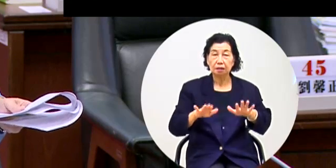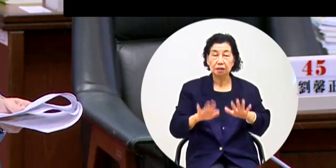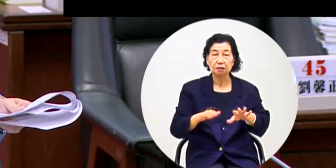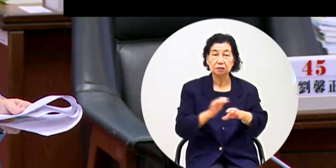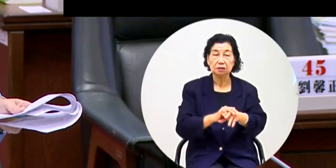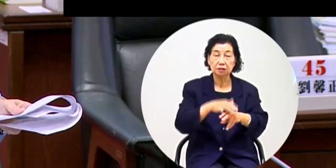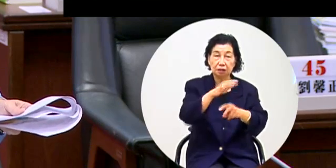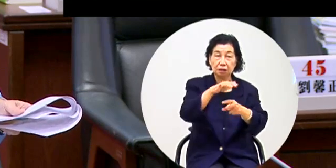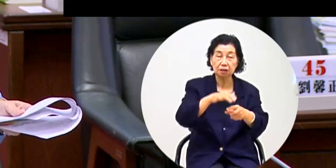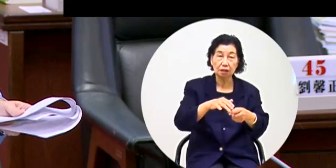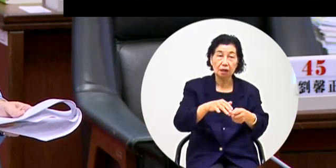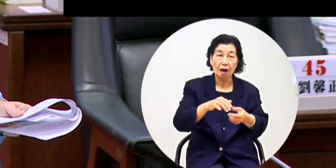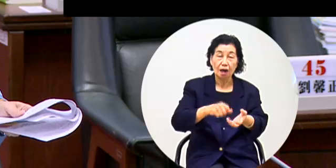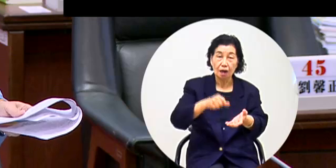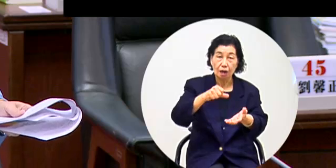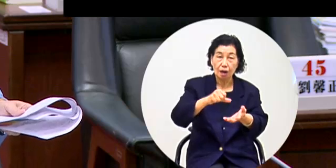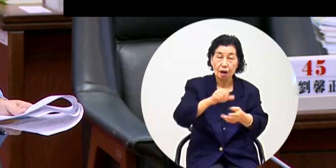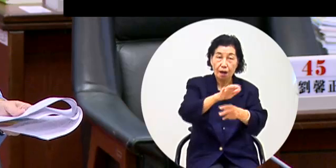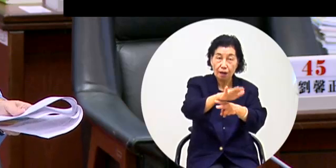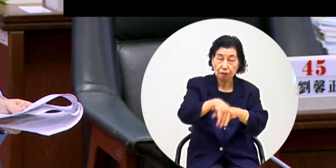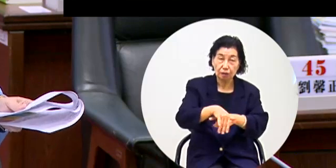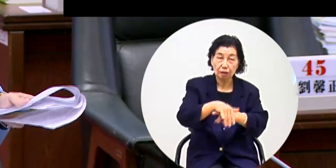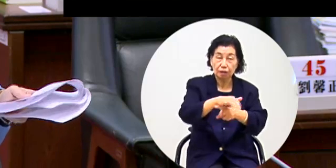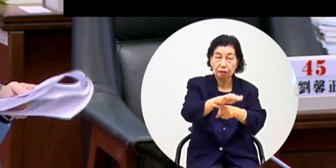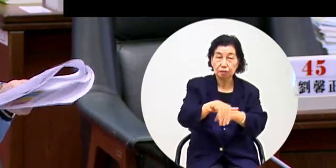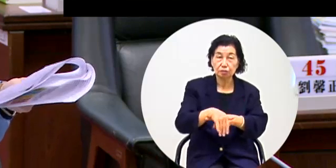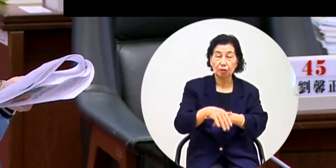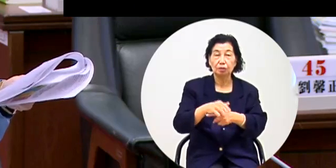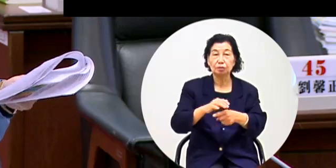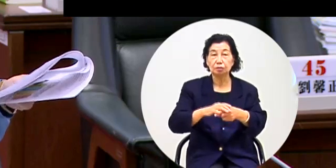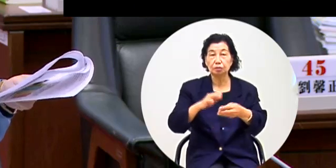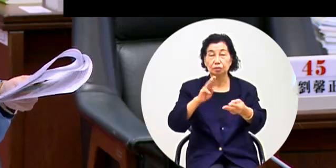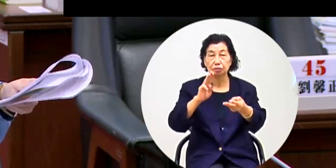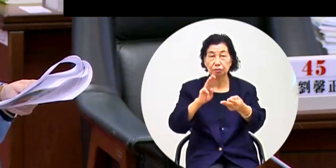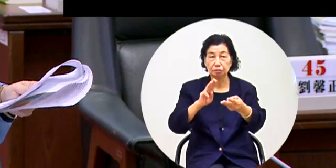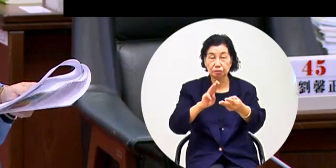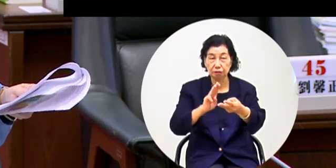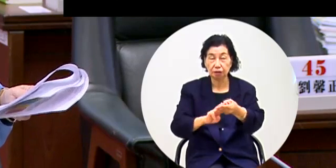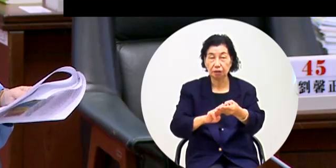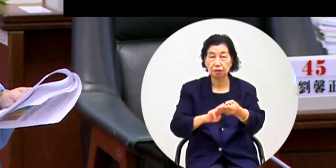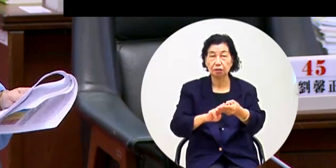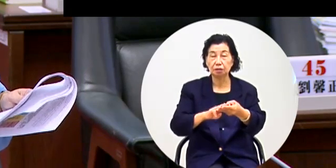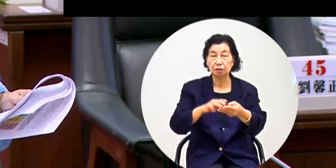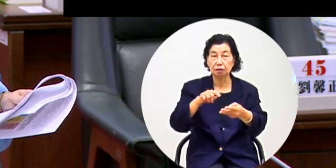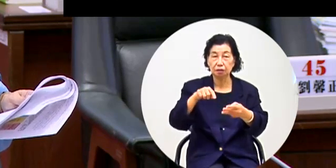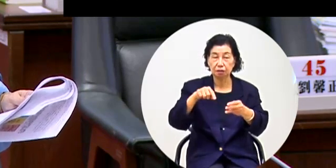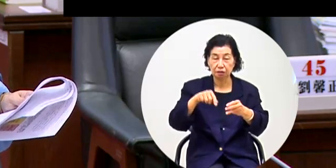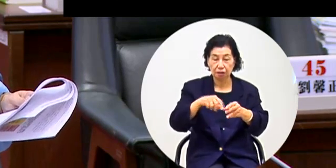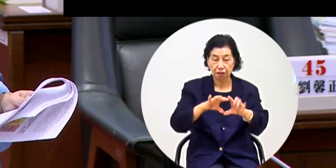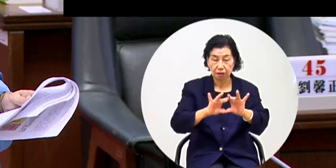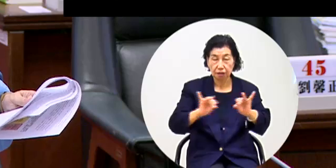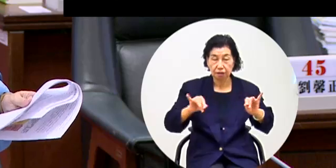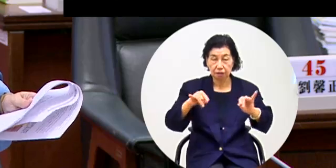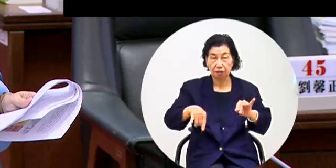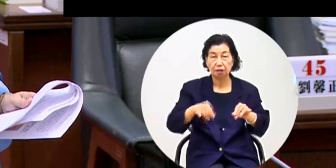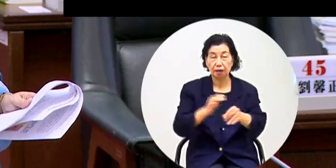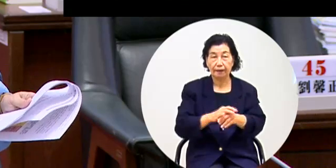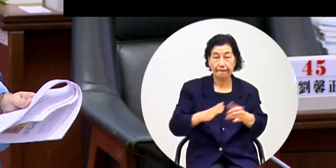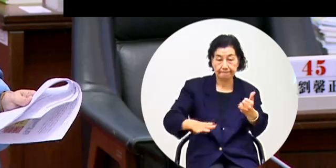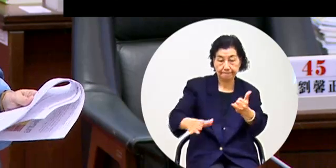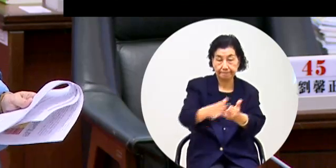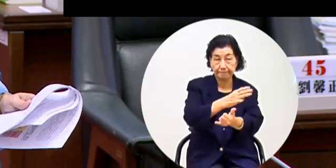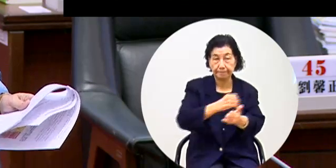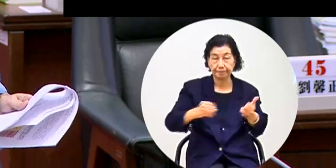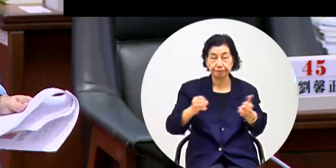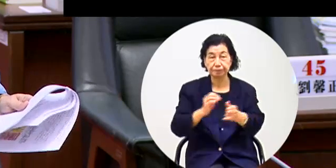要5.3万公顷的农地哎，是不是？这大概是全台湾不知道是排第五还第六顺位的，就